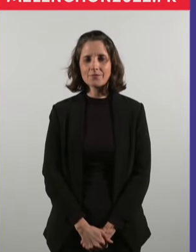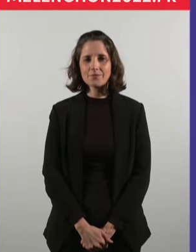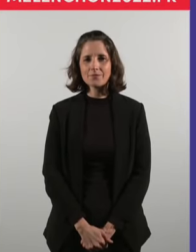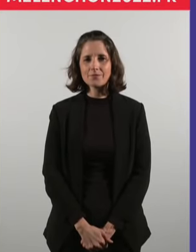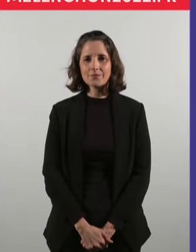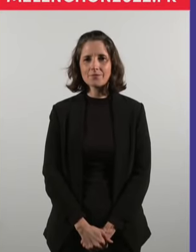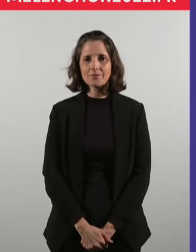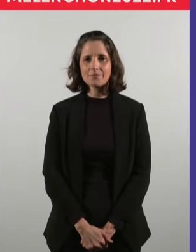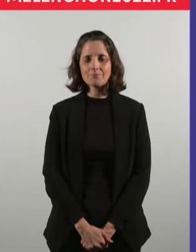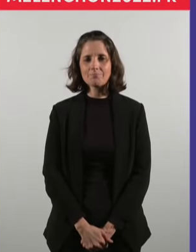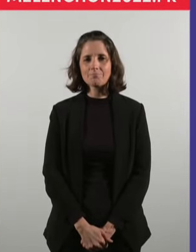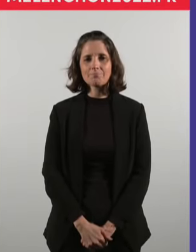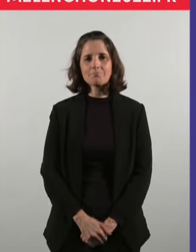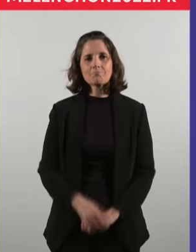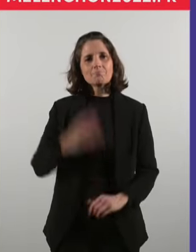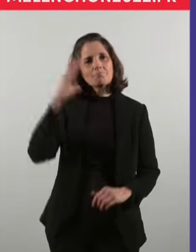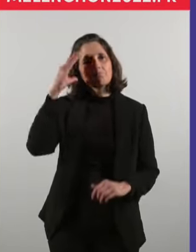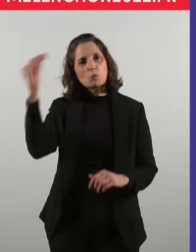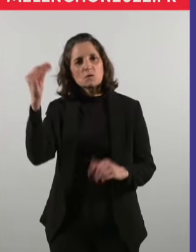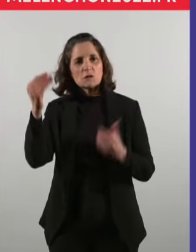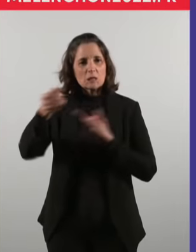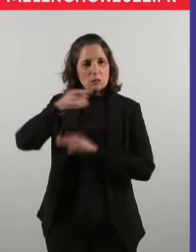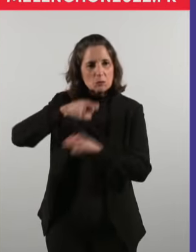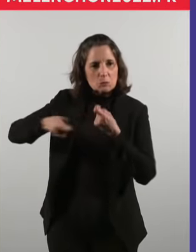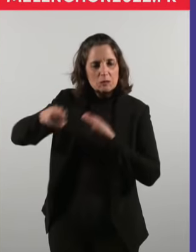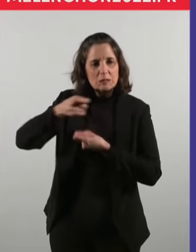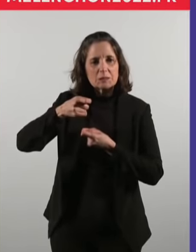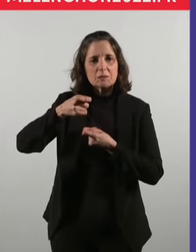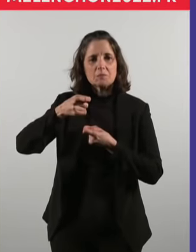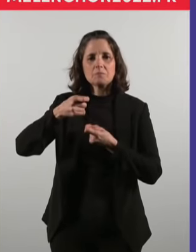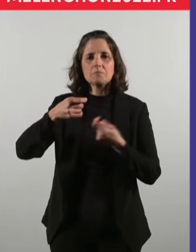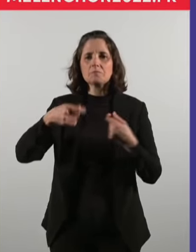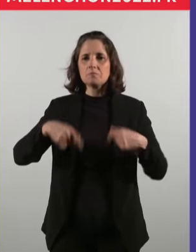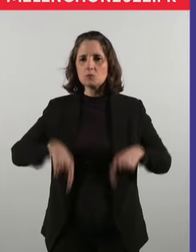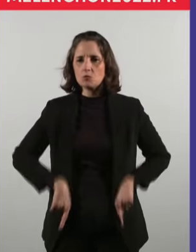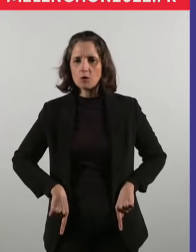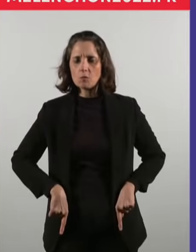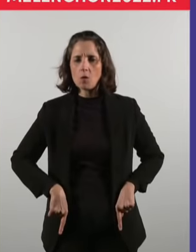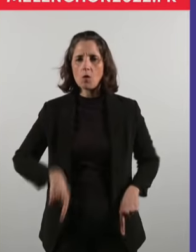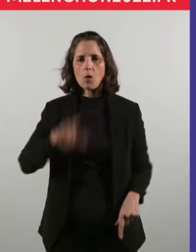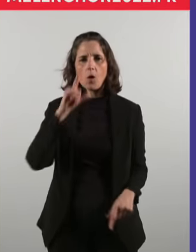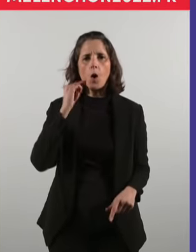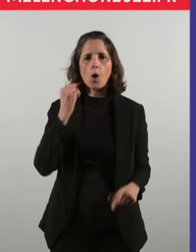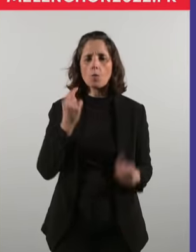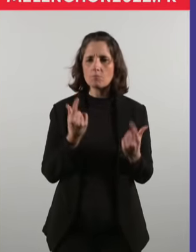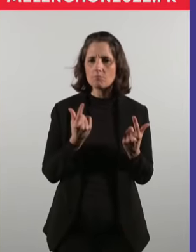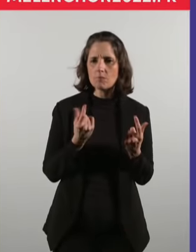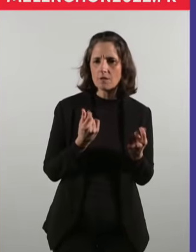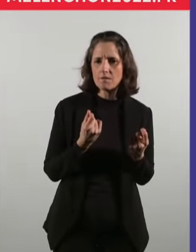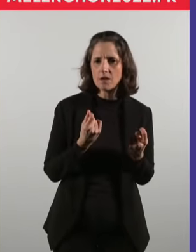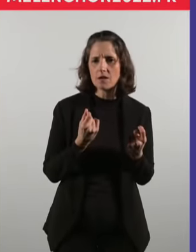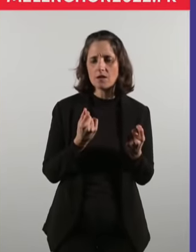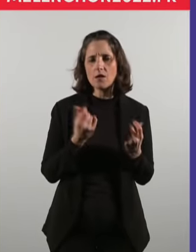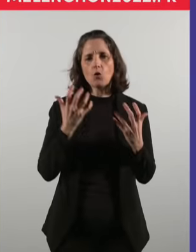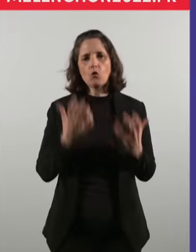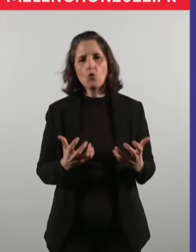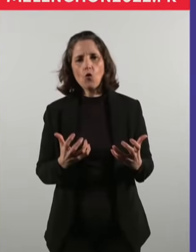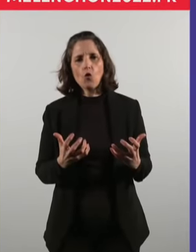Les économistes, les gouvernements, les hommes d'affaires réclament la croissance en